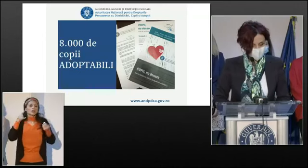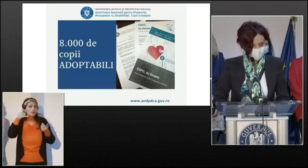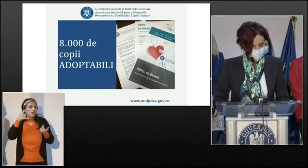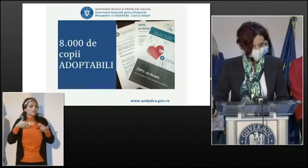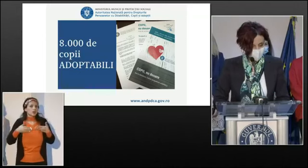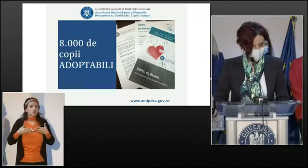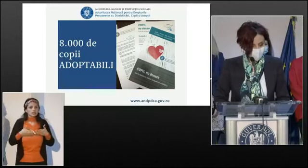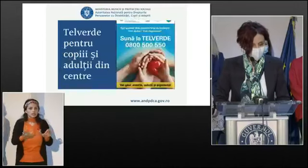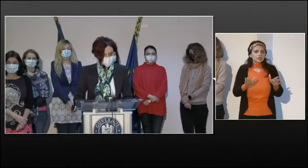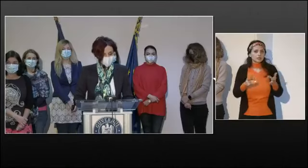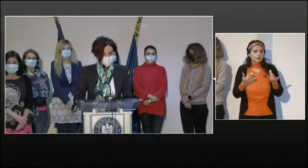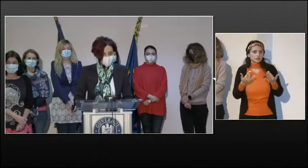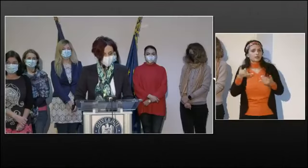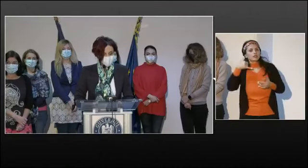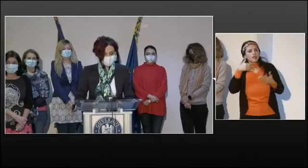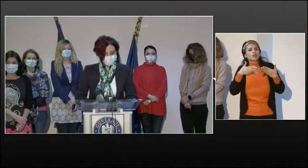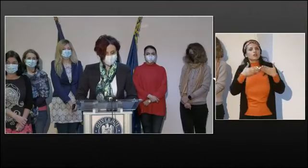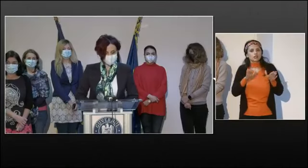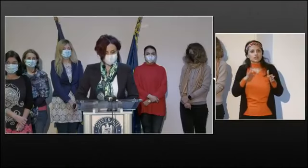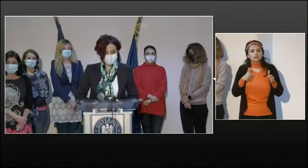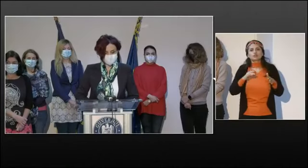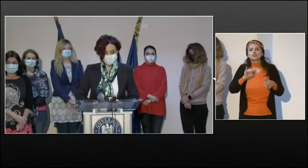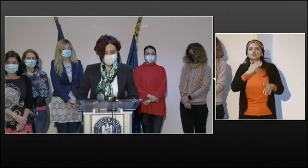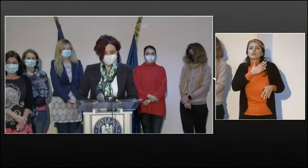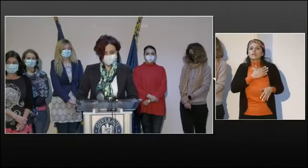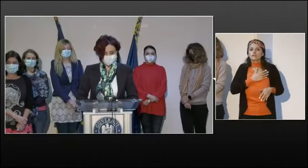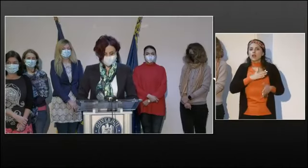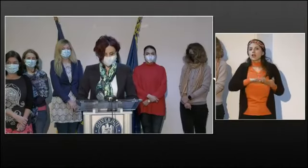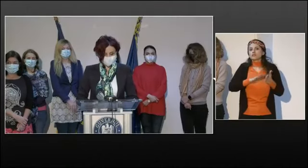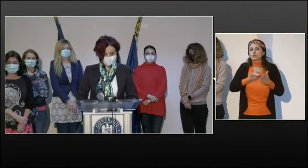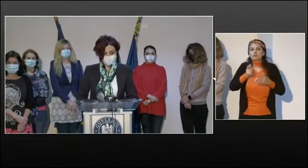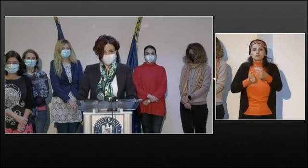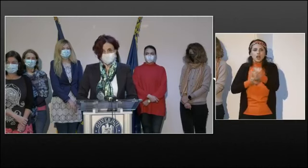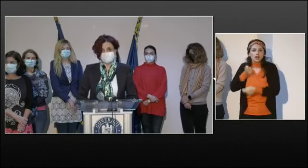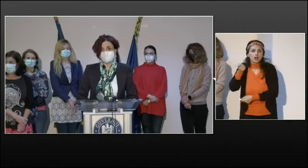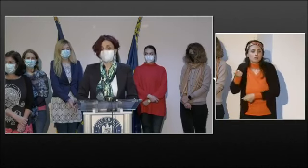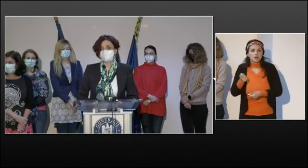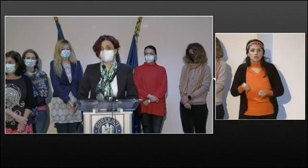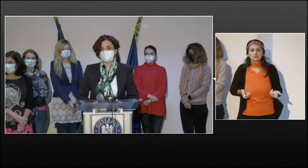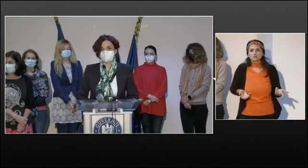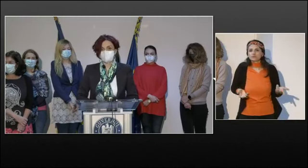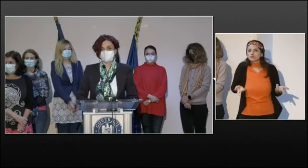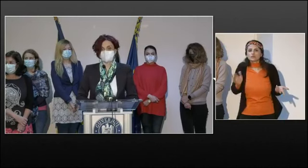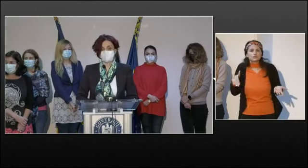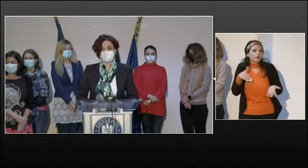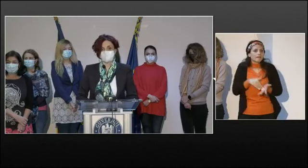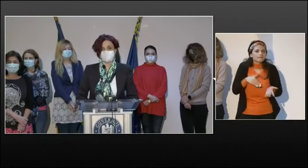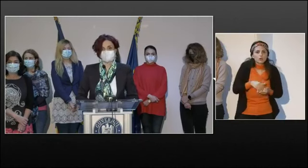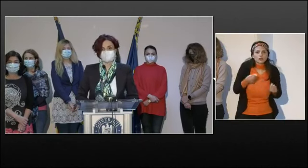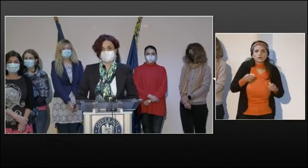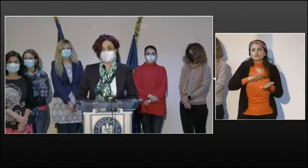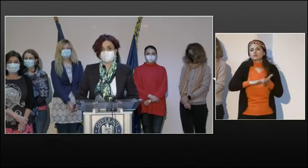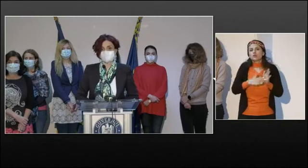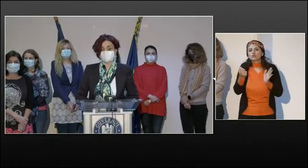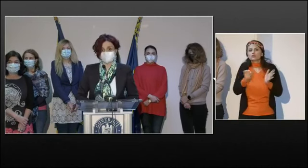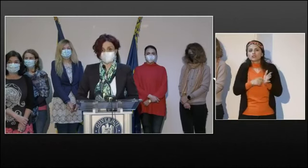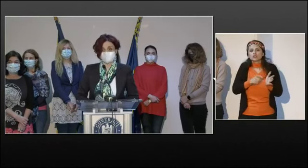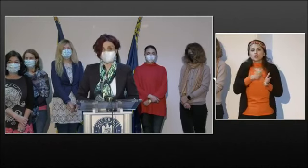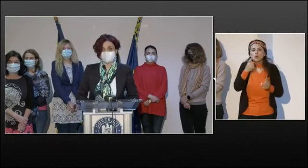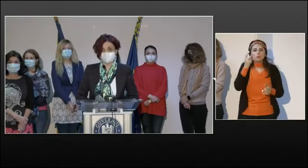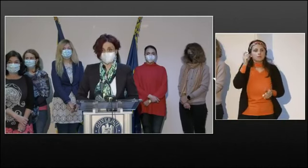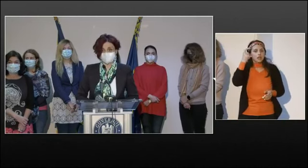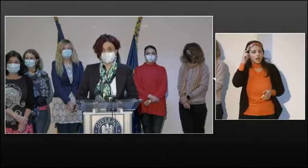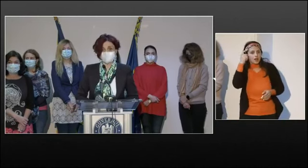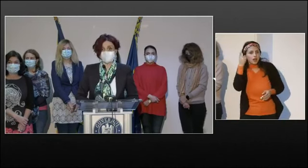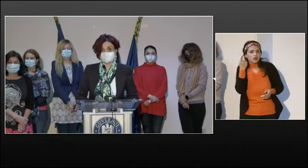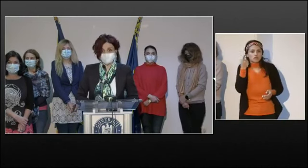familiile adoptatoare in care poti sa sesizeze ne reguli de procedura sau Pur si simplu sa ceara o consiliere despre